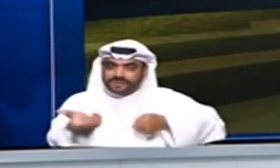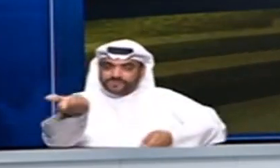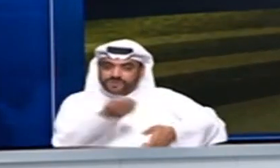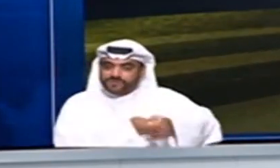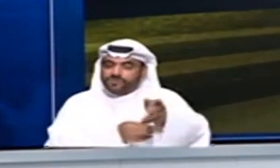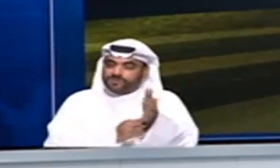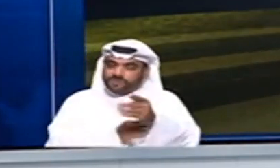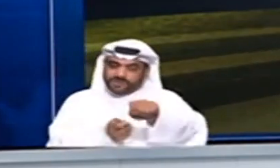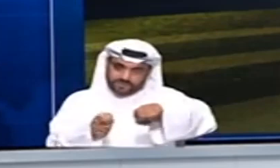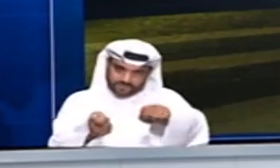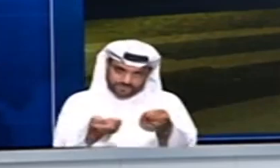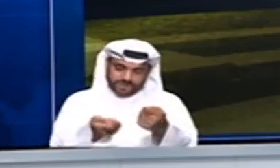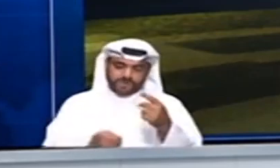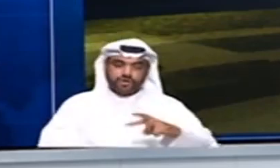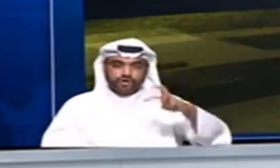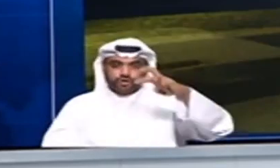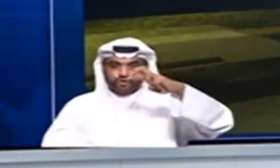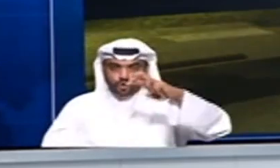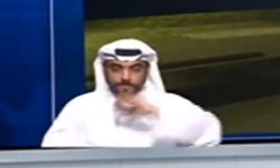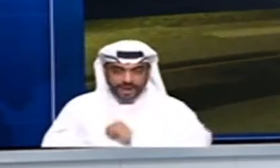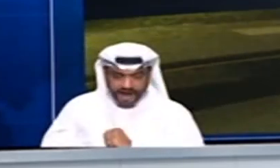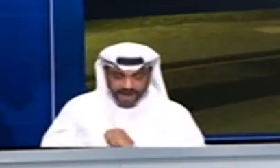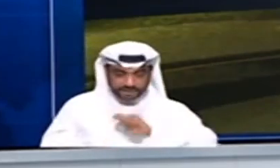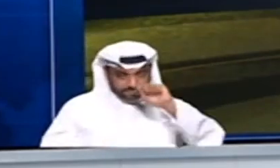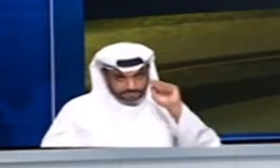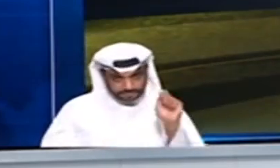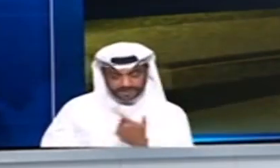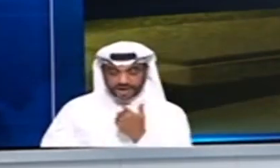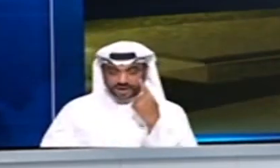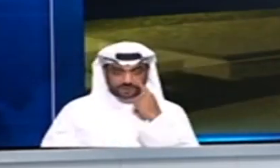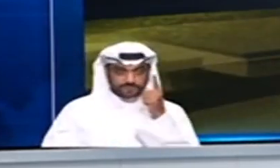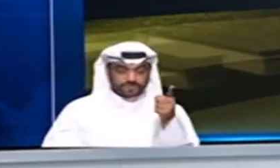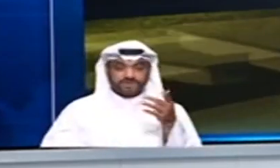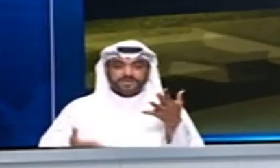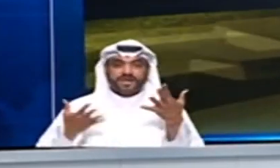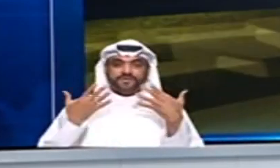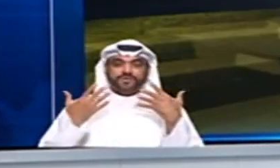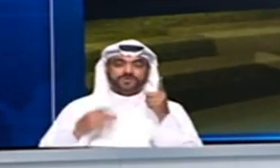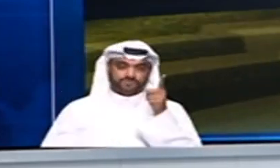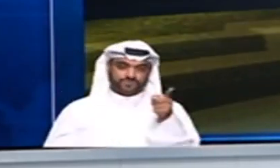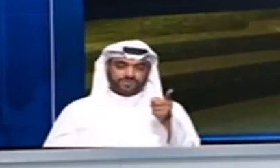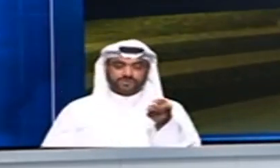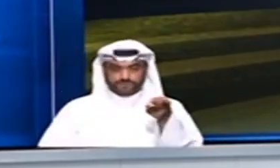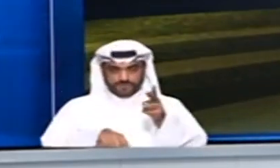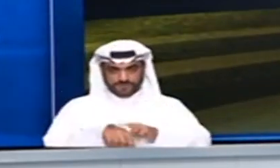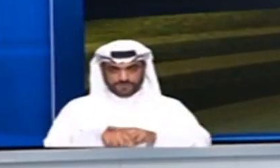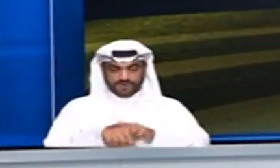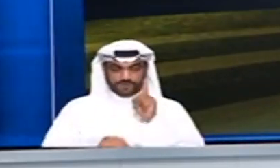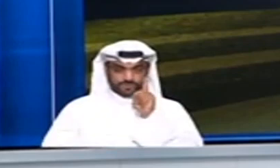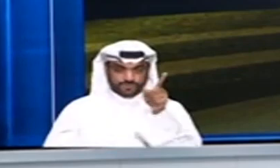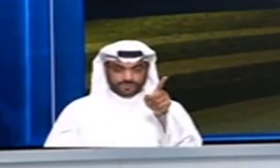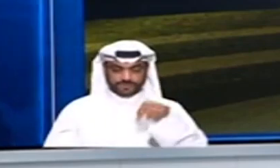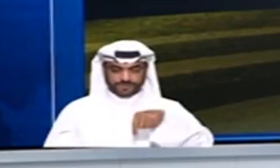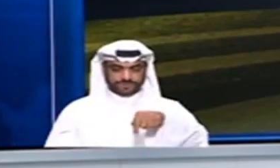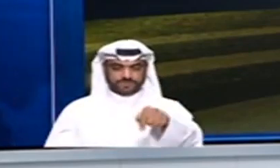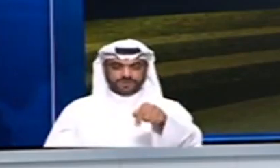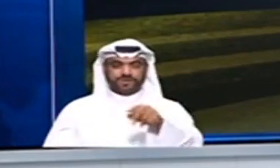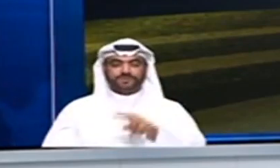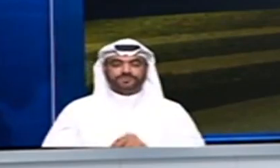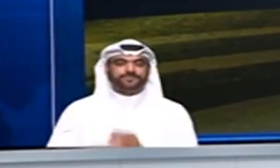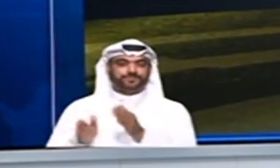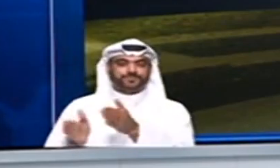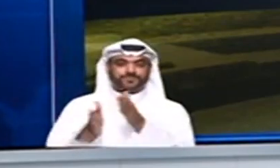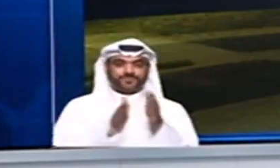مزعج للحداقة. يوم الأحد تتراجع سرعة الرياح وتكون متقلبة الاتجاه بوجه عام، وتعود فرص الكوس مجددا في يوم الأحد على بعض المناطق